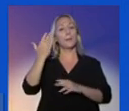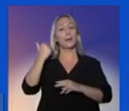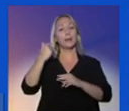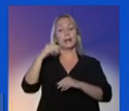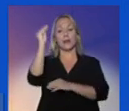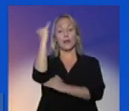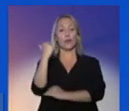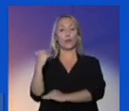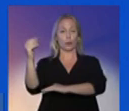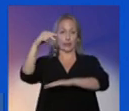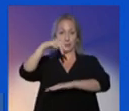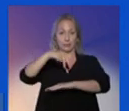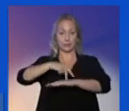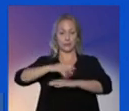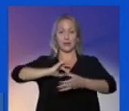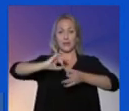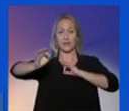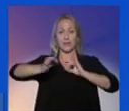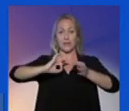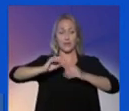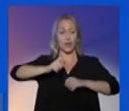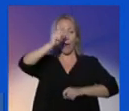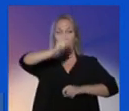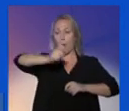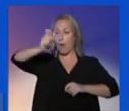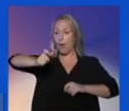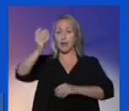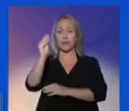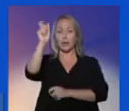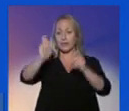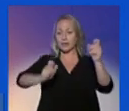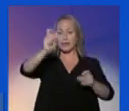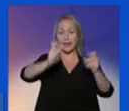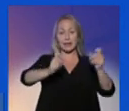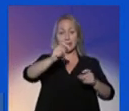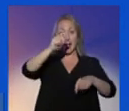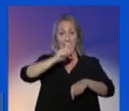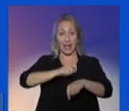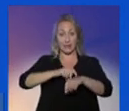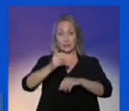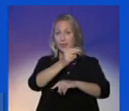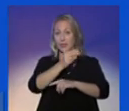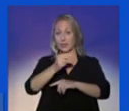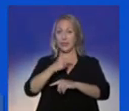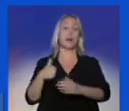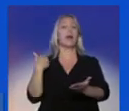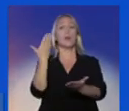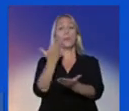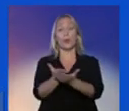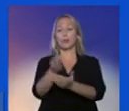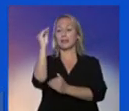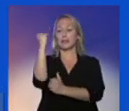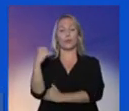στην Βουλή, θέτοντας όλους τους βουλευτές πρώτων ευθυνών τους, όταν κάναμε και την πρόταση δυσπιστίας, αλλά